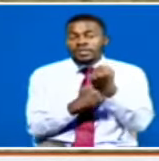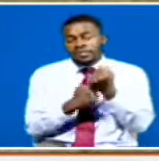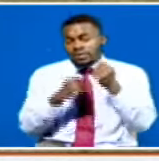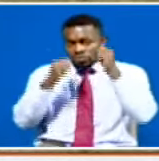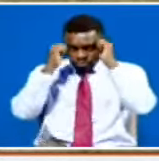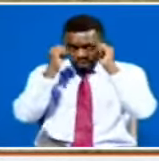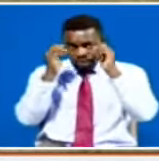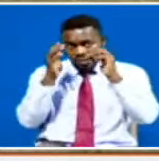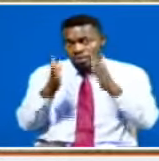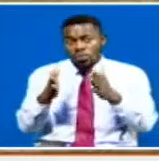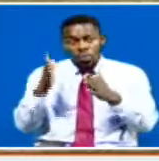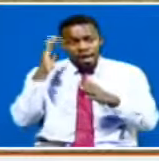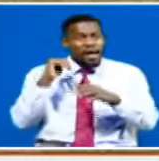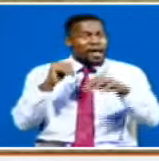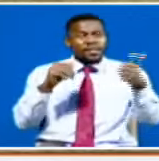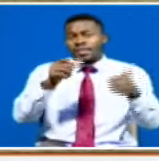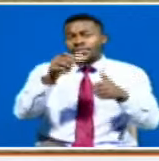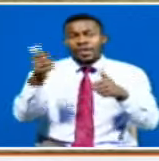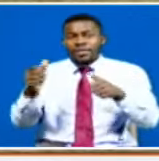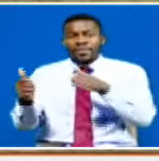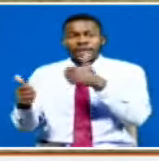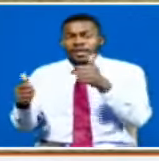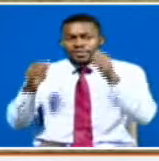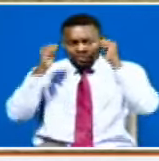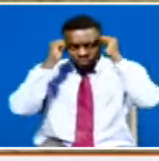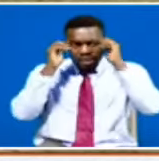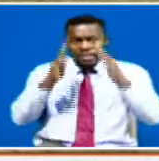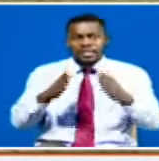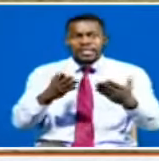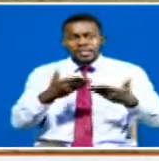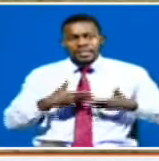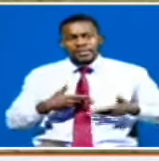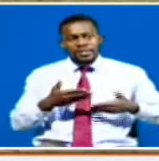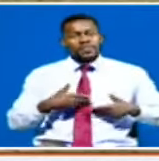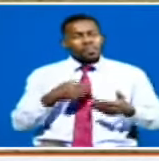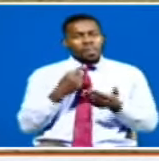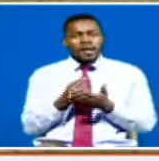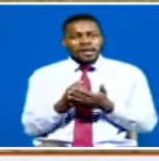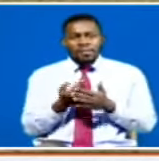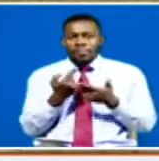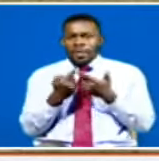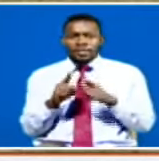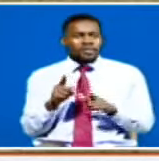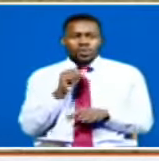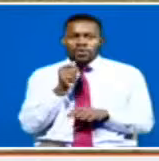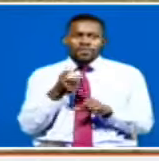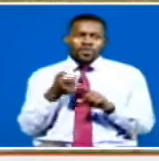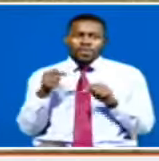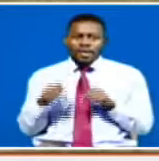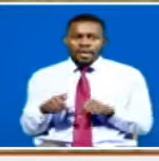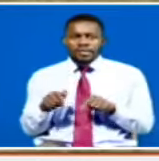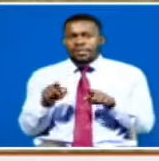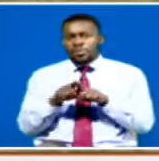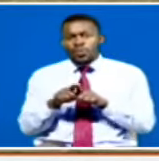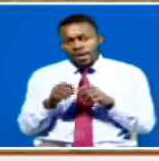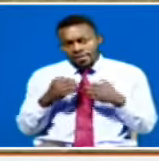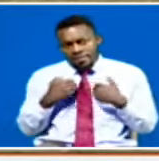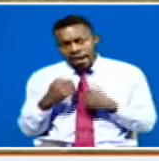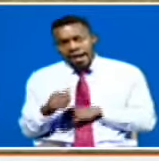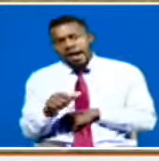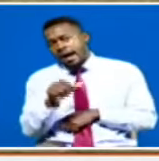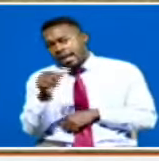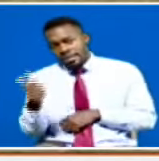shule yoyote ile, lakini majina yao yanapatikana kwa ile list ambayo inapeana basari. Pia tuna wanafunzi ambao pia walipewa basaris na walikuwa bado